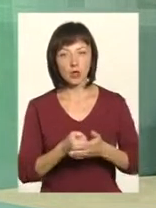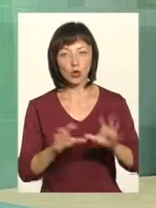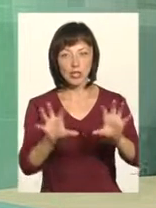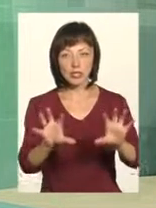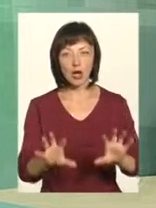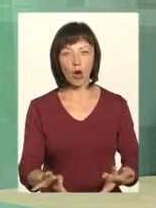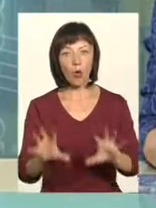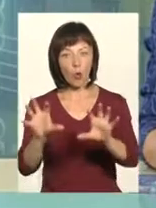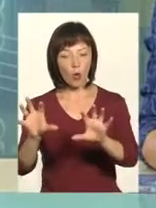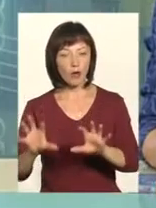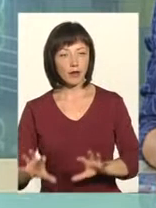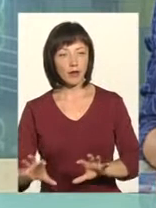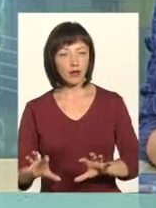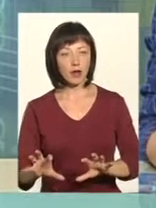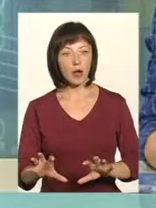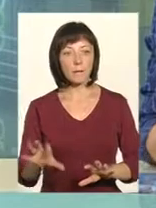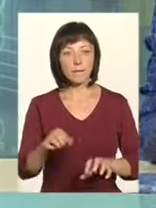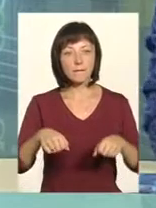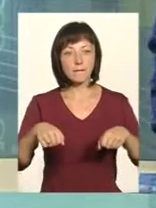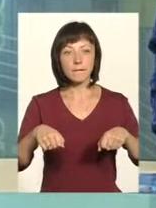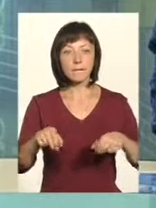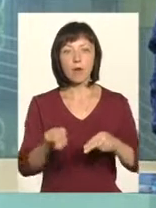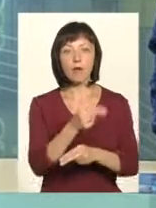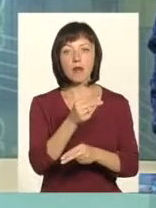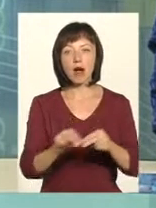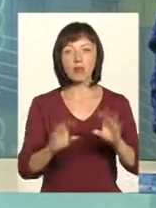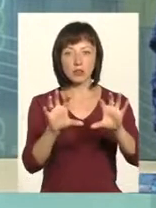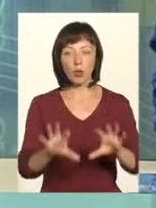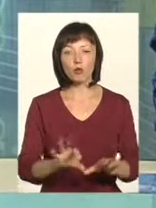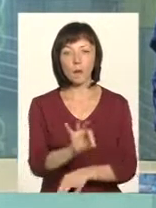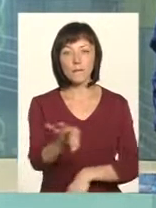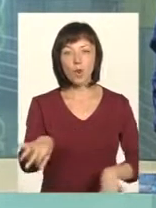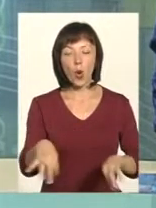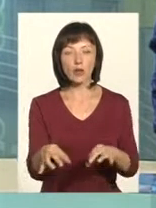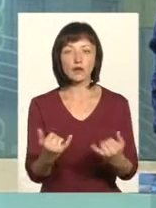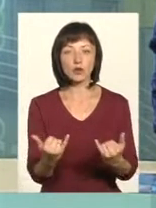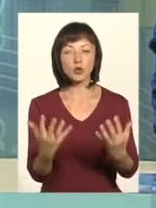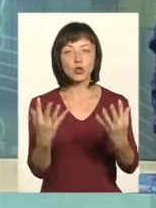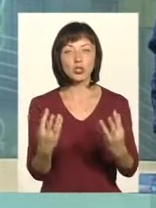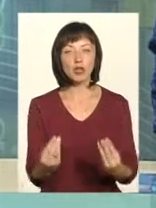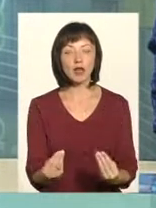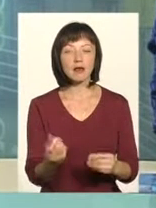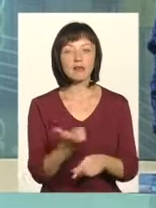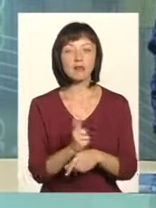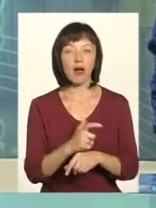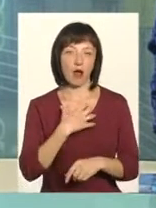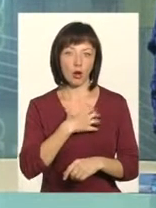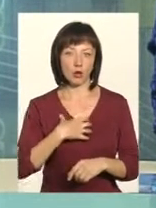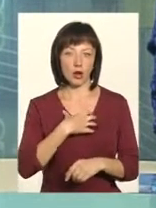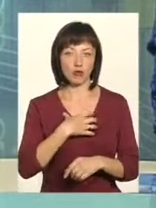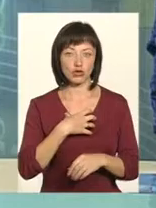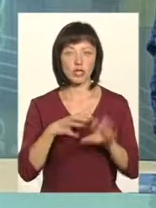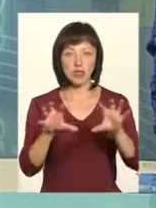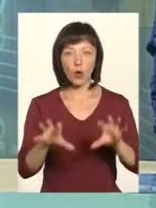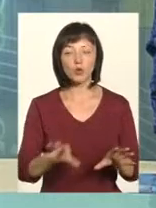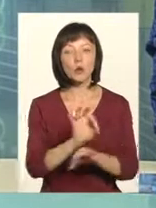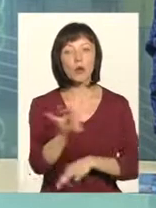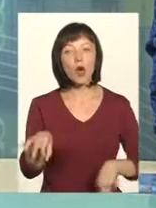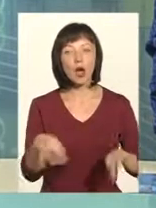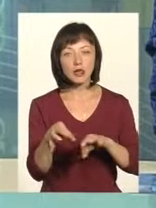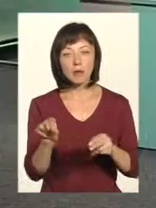законів, поправок до законопроєктів. На сьогоднішній день найактуальніші законопроєкти